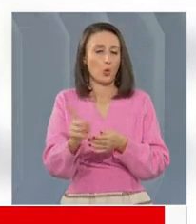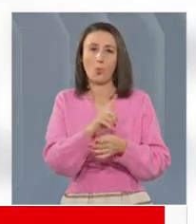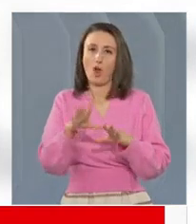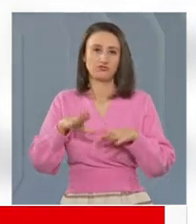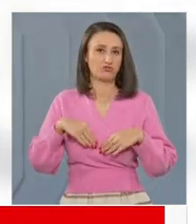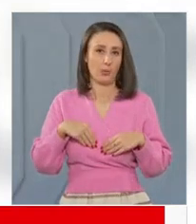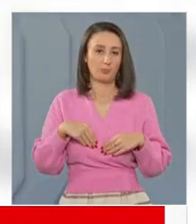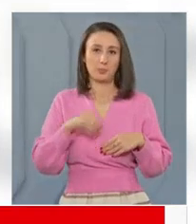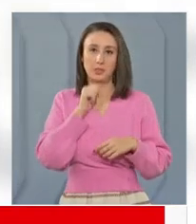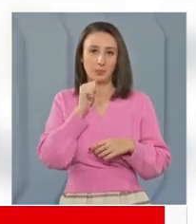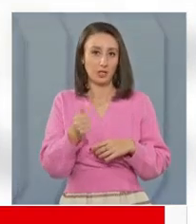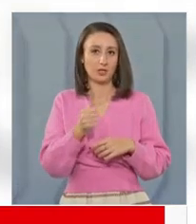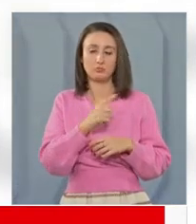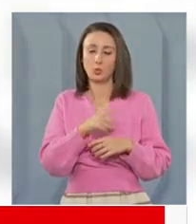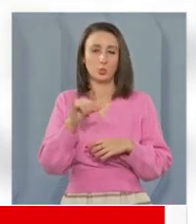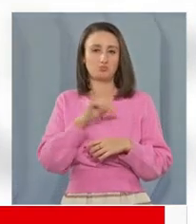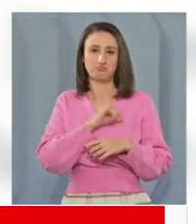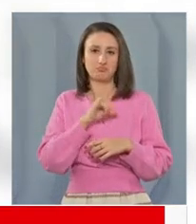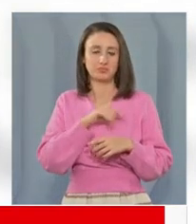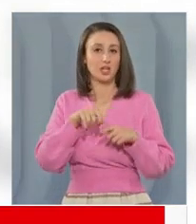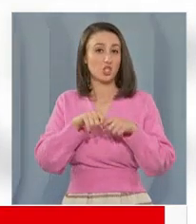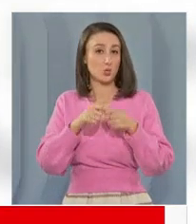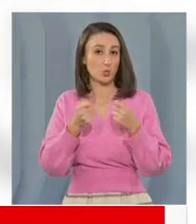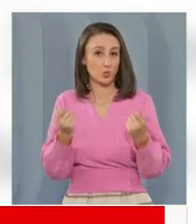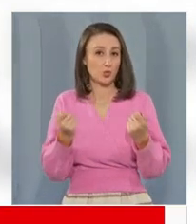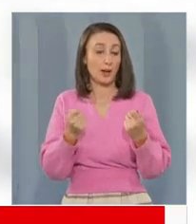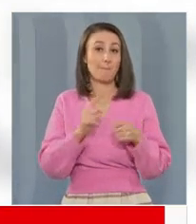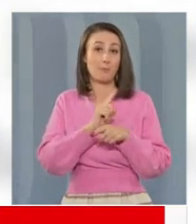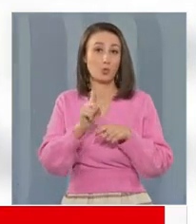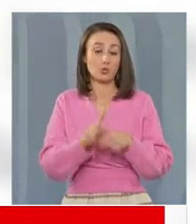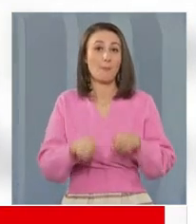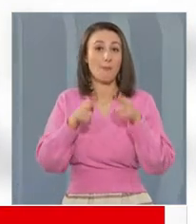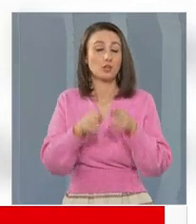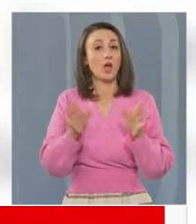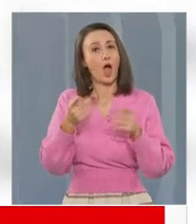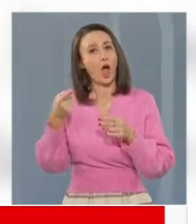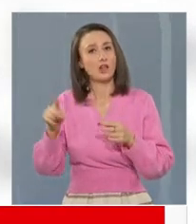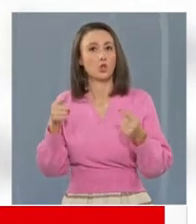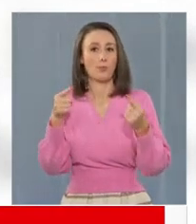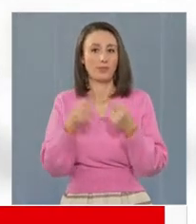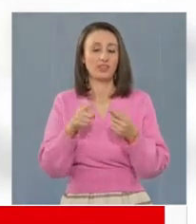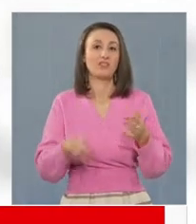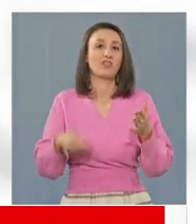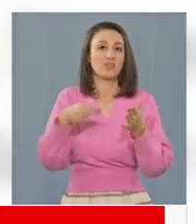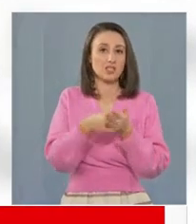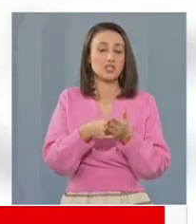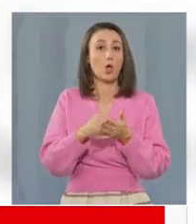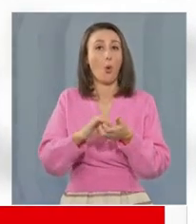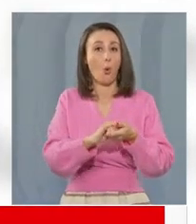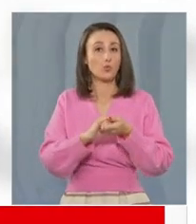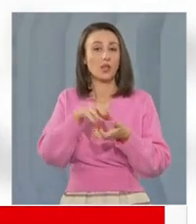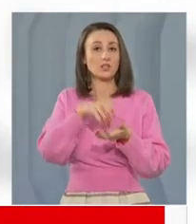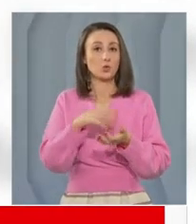nicio abatere, nu vom trece cu vederea nicio distrugere produsă pasajului Unirii sau oricărui alt obiectiv de investiții al